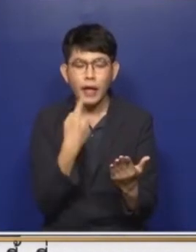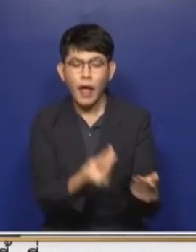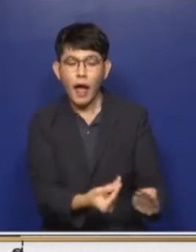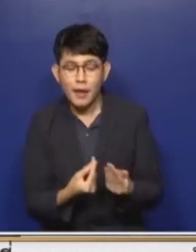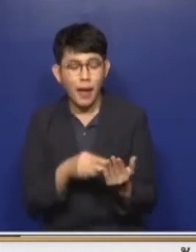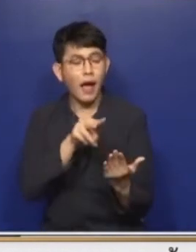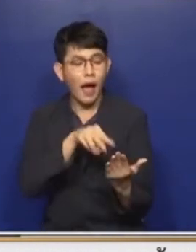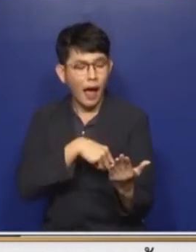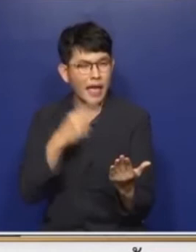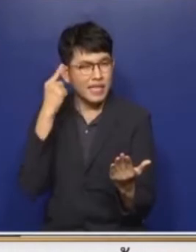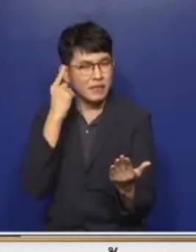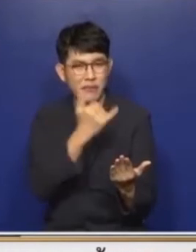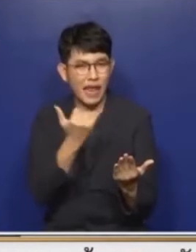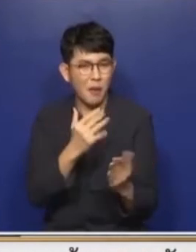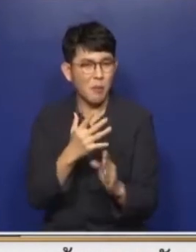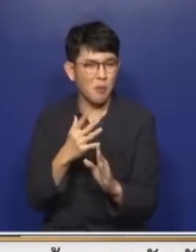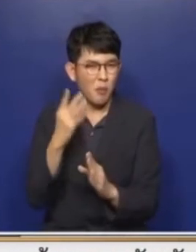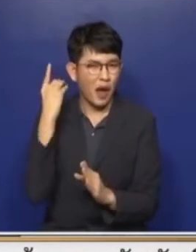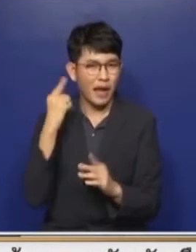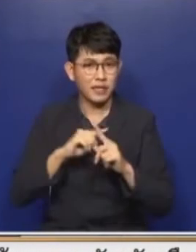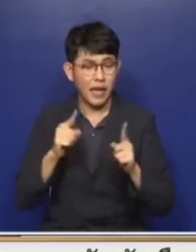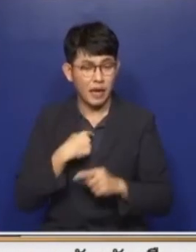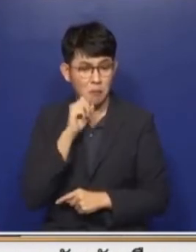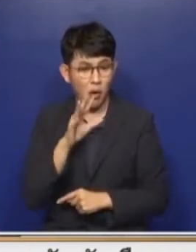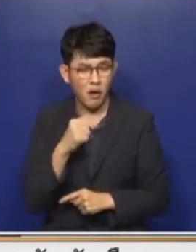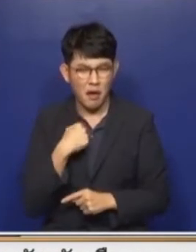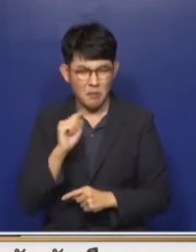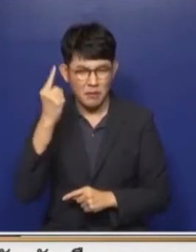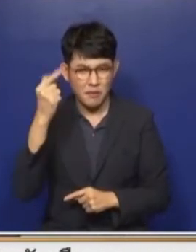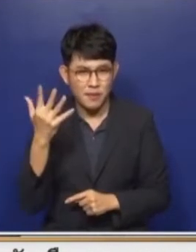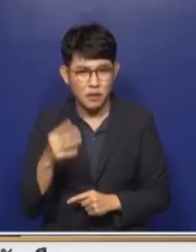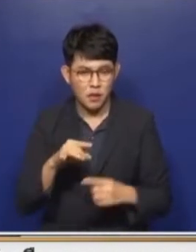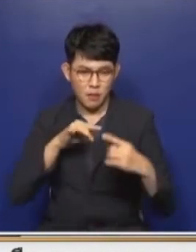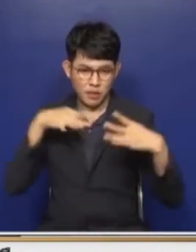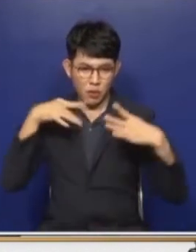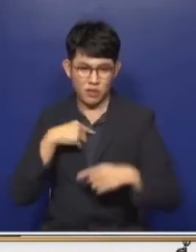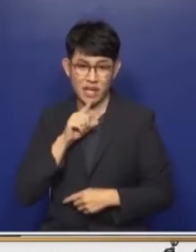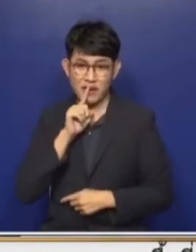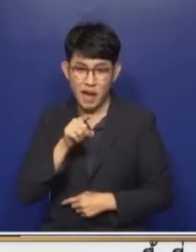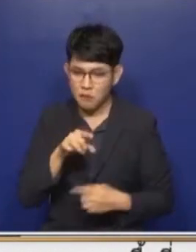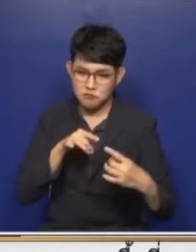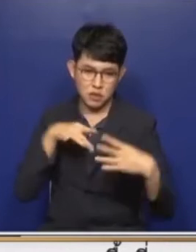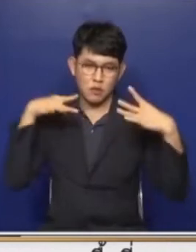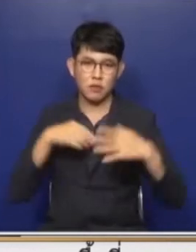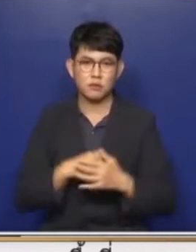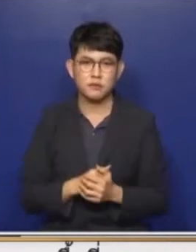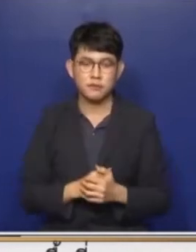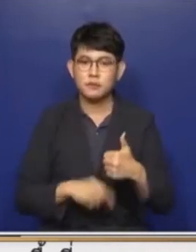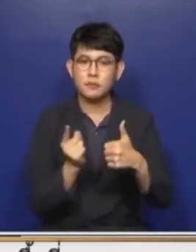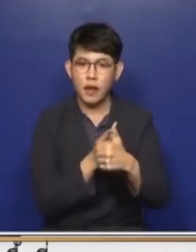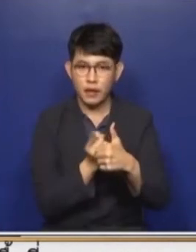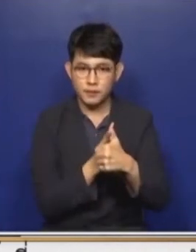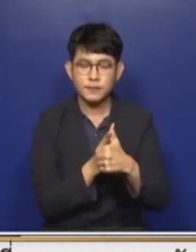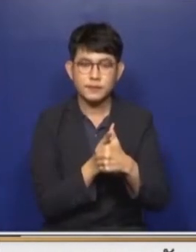ให้น่จะเขียนแงแต่เมื่วานค่ แตทไม่ได้อัเดทค่ะวนนี้ท่ไมได้ตอบคำถาม ดฉัไมแตคำถามเดียวประเด็แรกค่